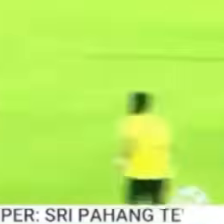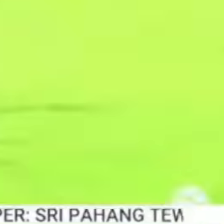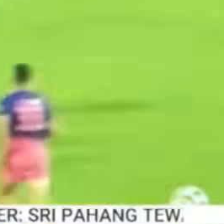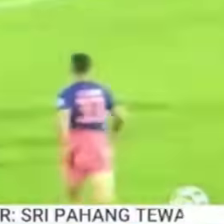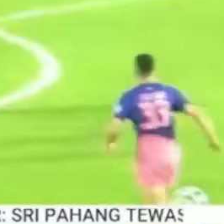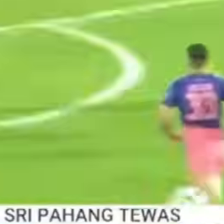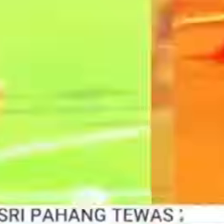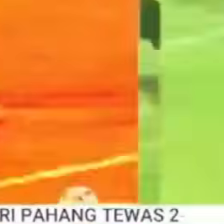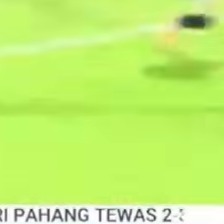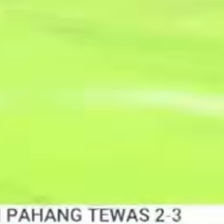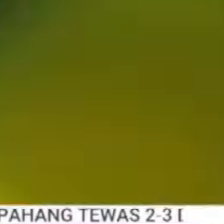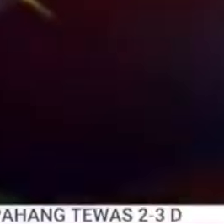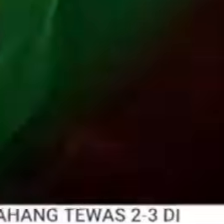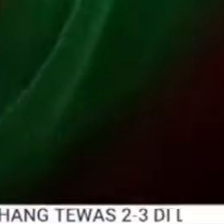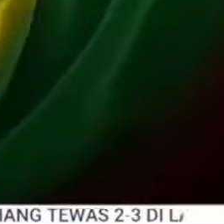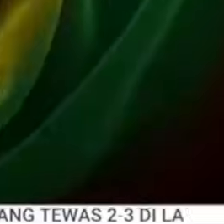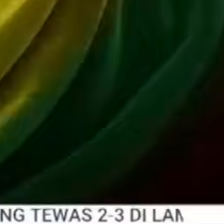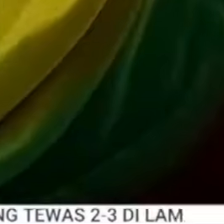se